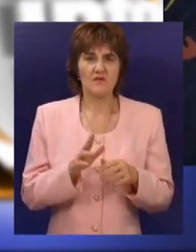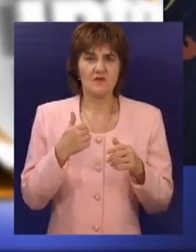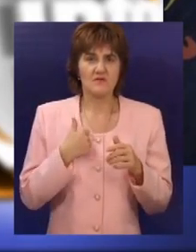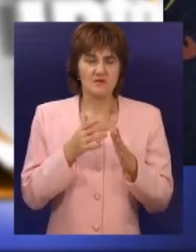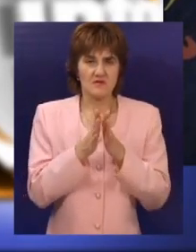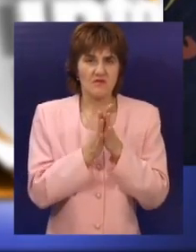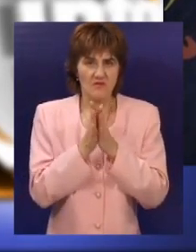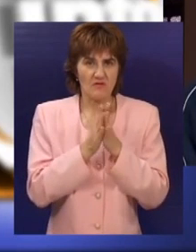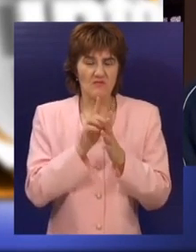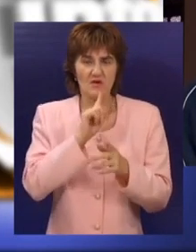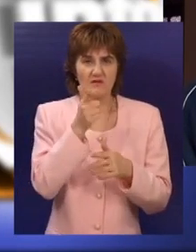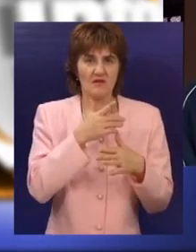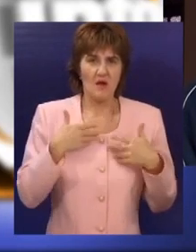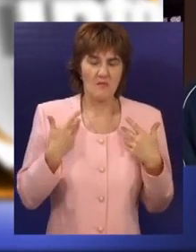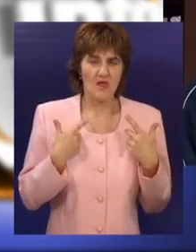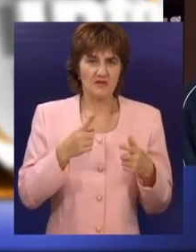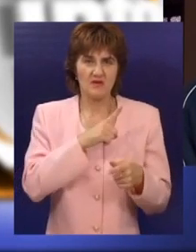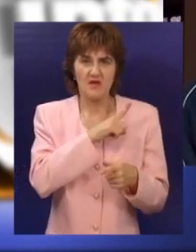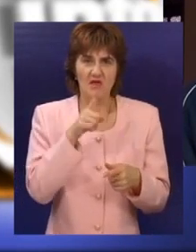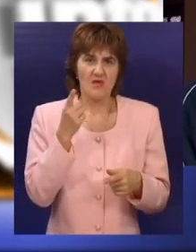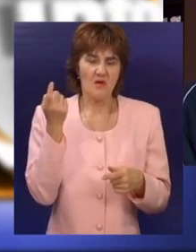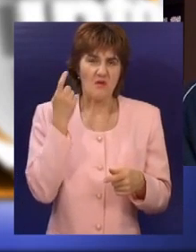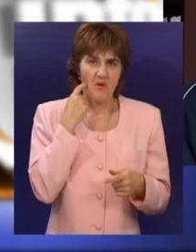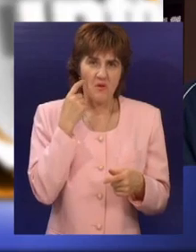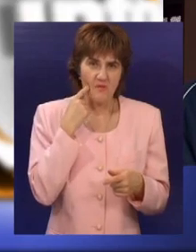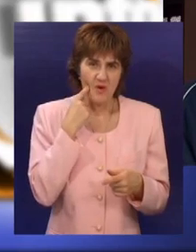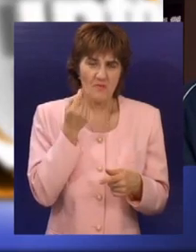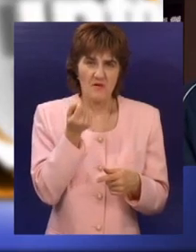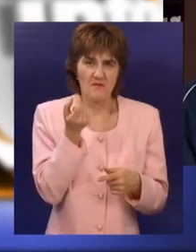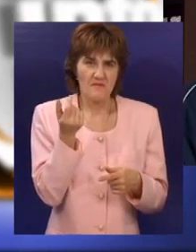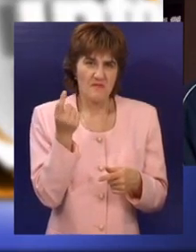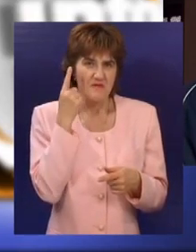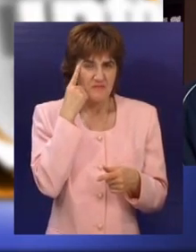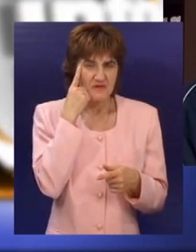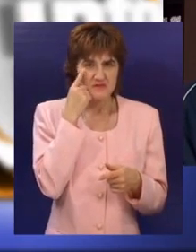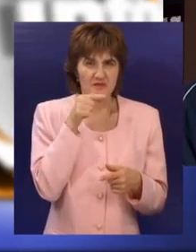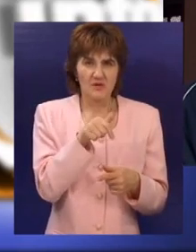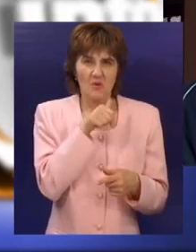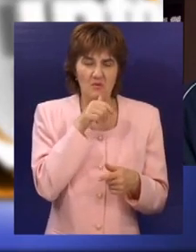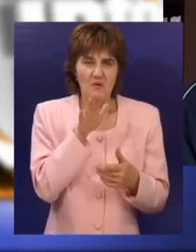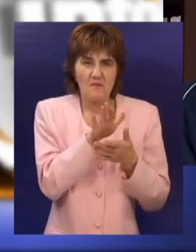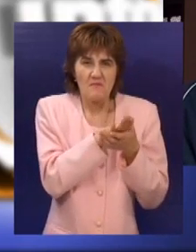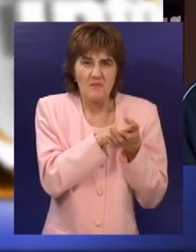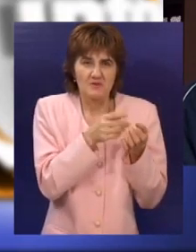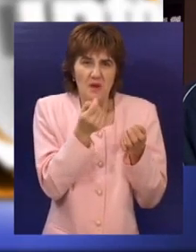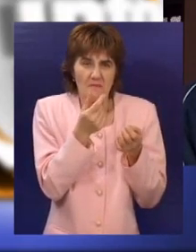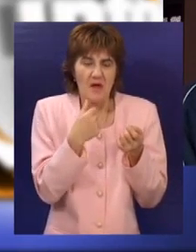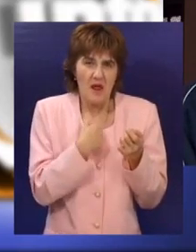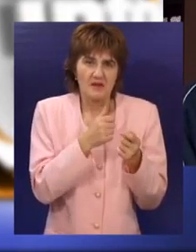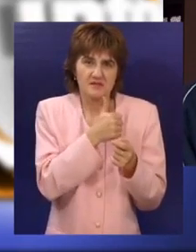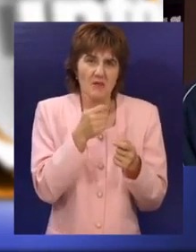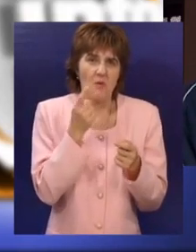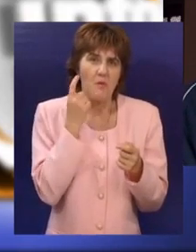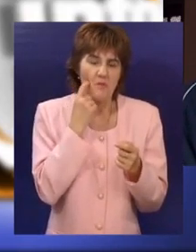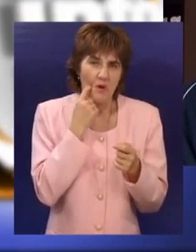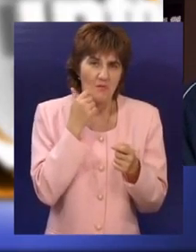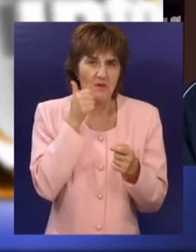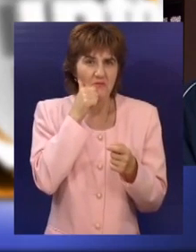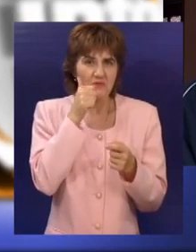da poručim da se ne opravdavaju, tako reći, malim, da misle da su to u stvari ti počeci, mala stvari,